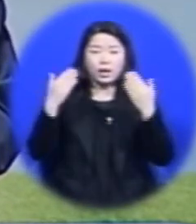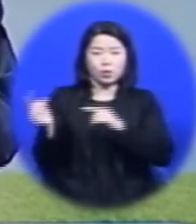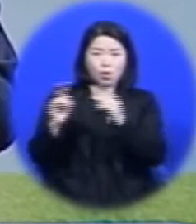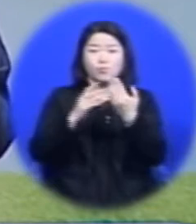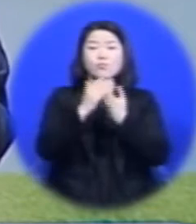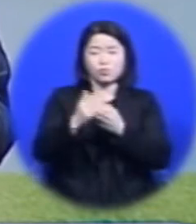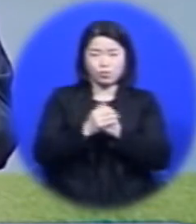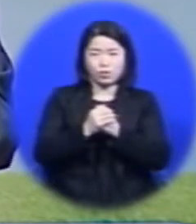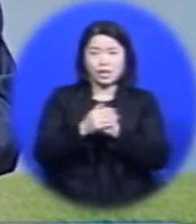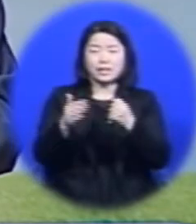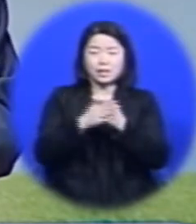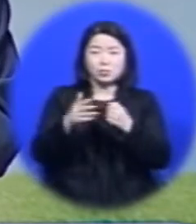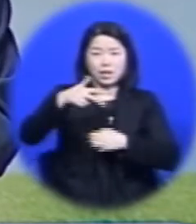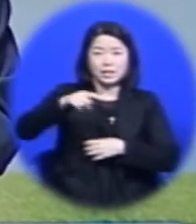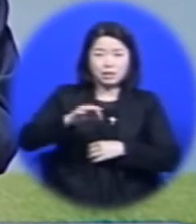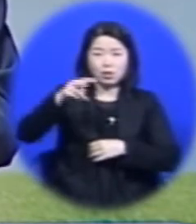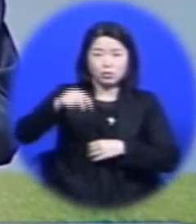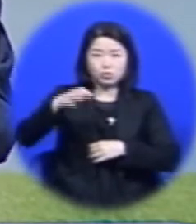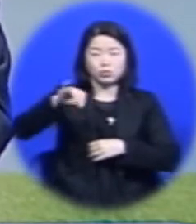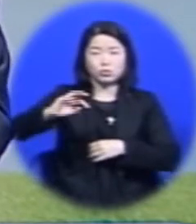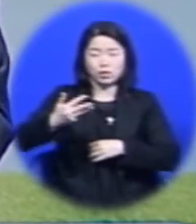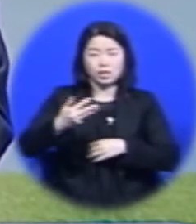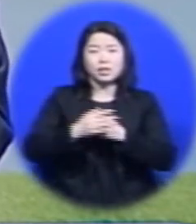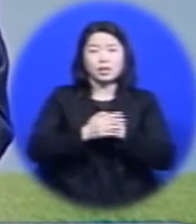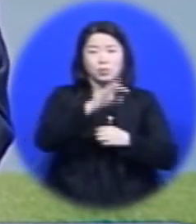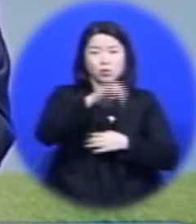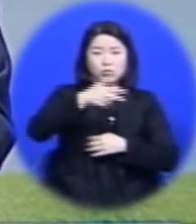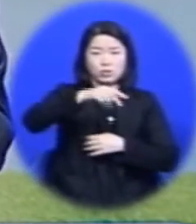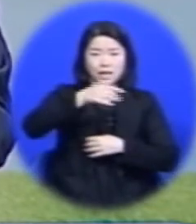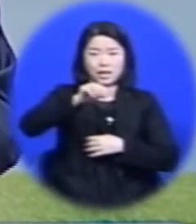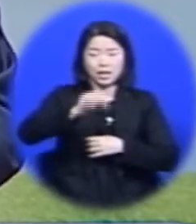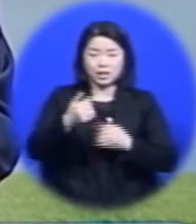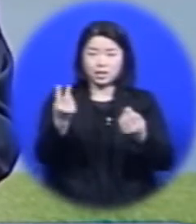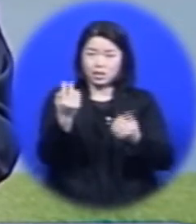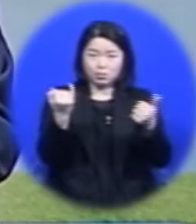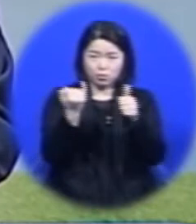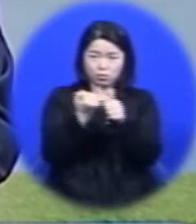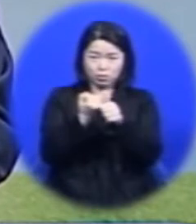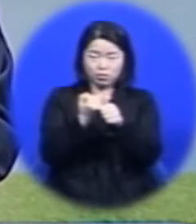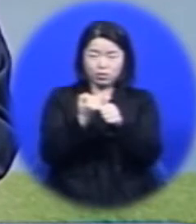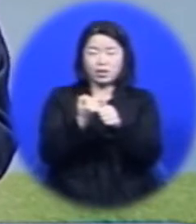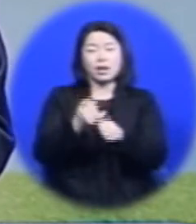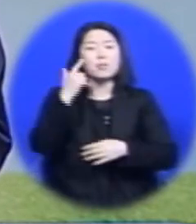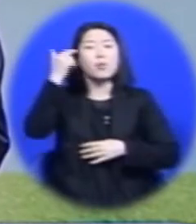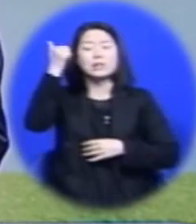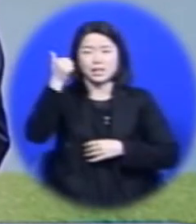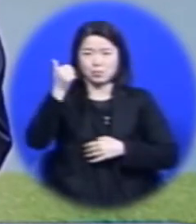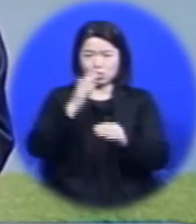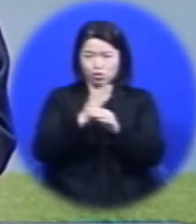이정 술집 싸우지 학 집사를 서로 중매 소서 혼인을 하게 했던 그 우 지역